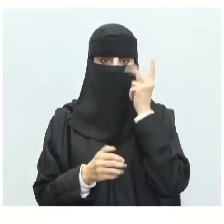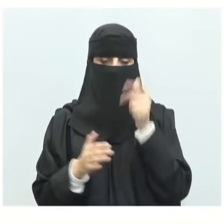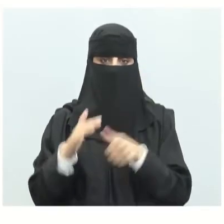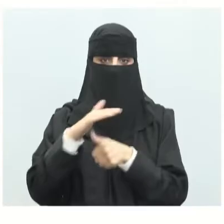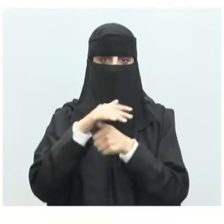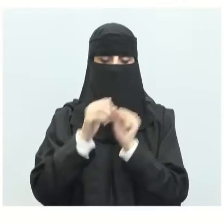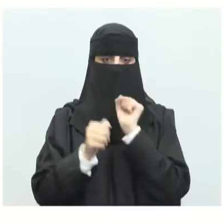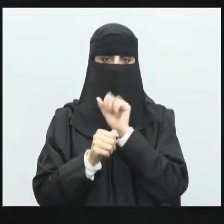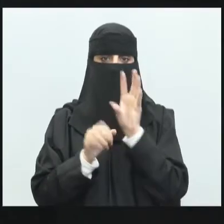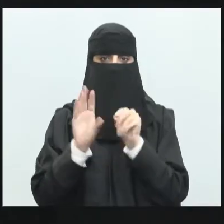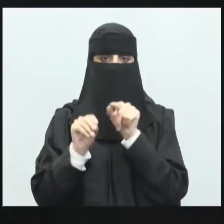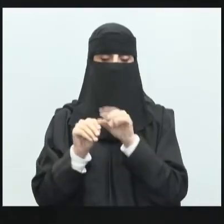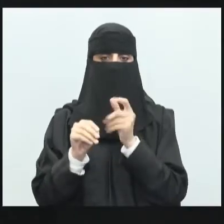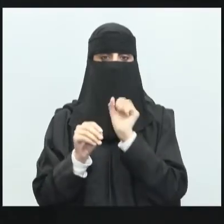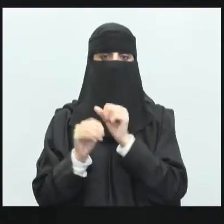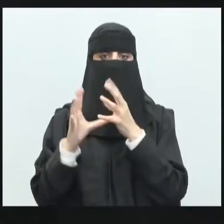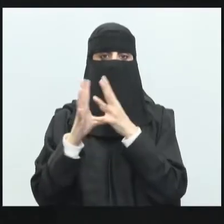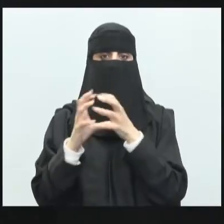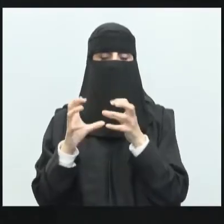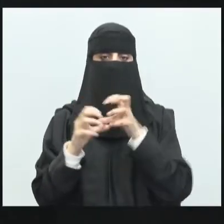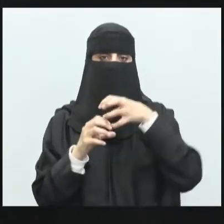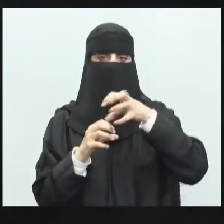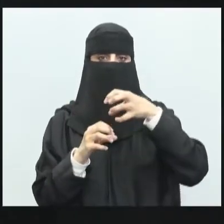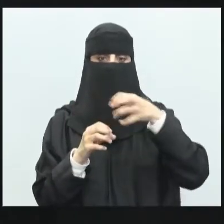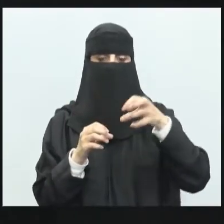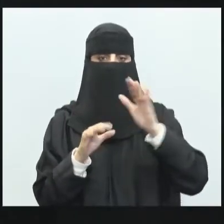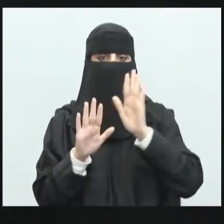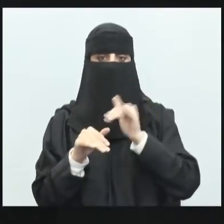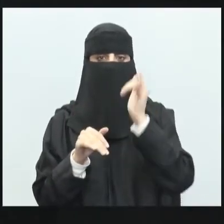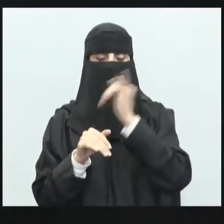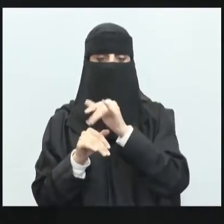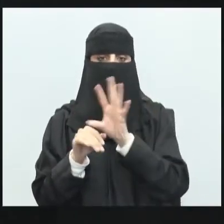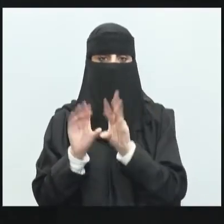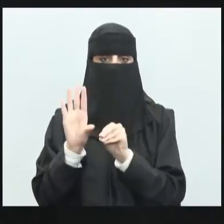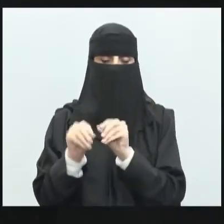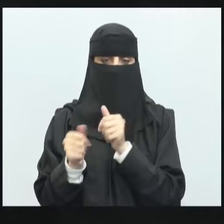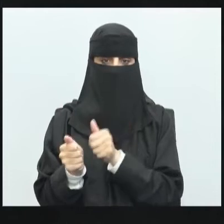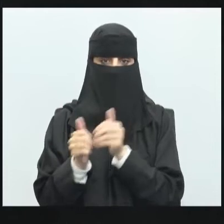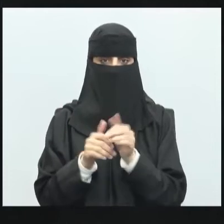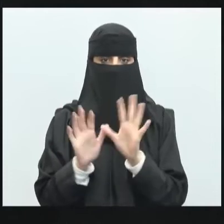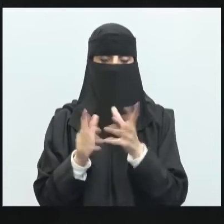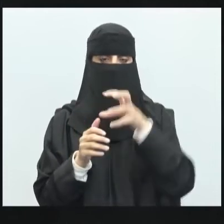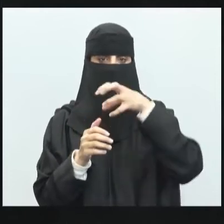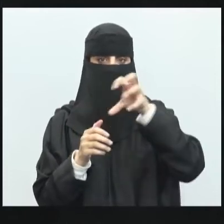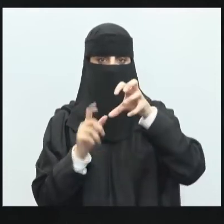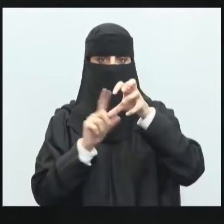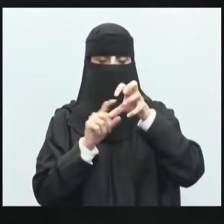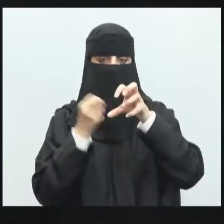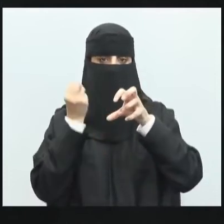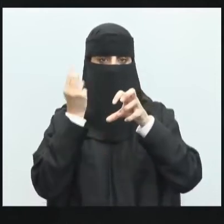الفقرات الموجوده داخل هذا النص كل فكره تتحدث عن فكره رئيسه هذه الفكره